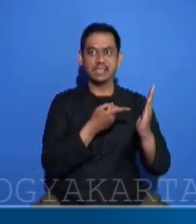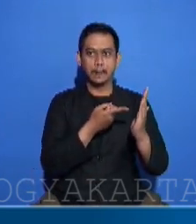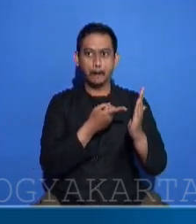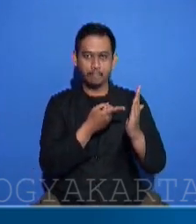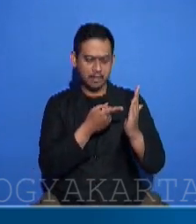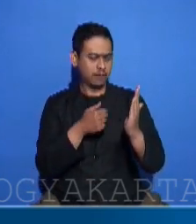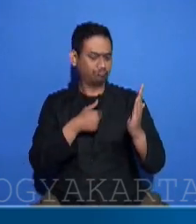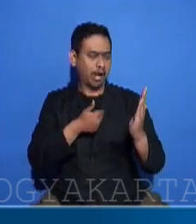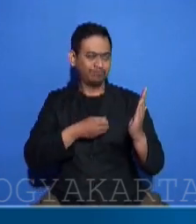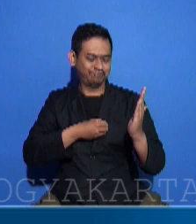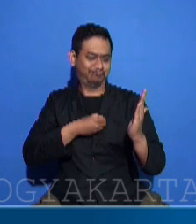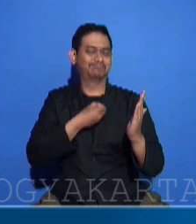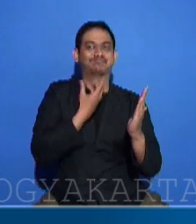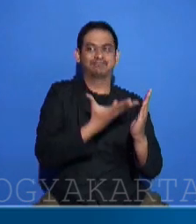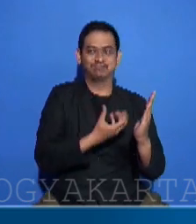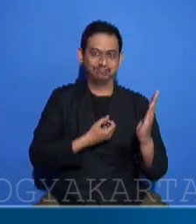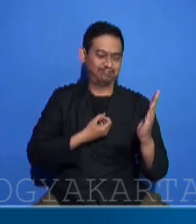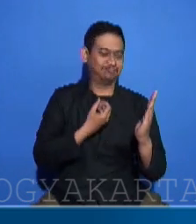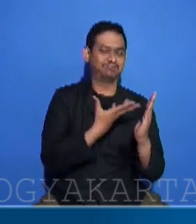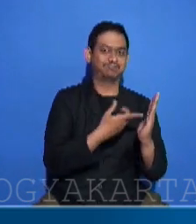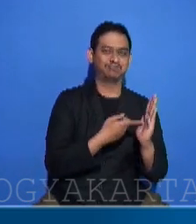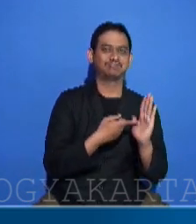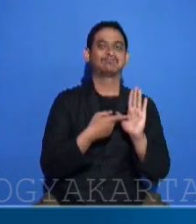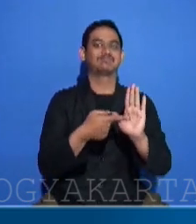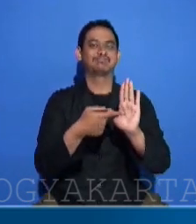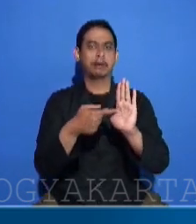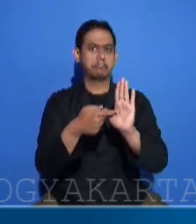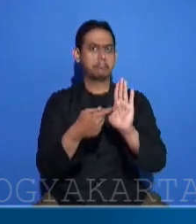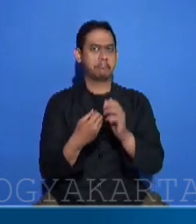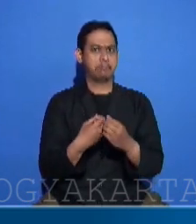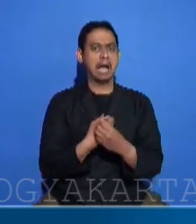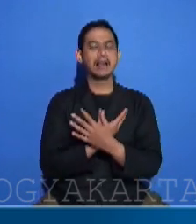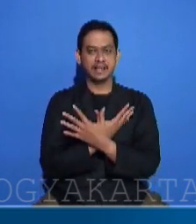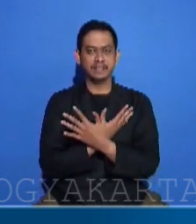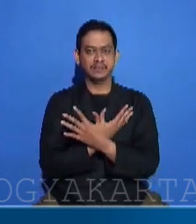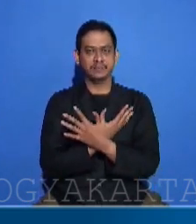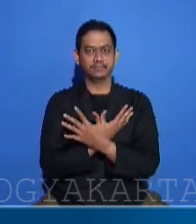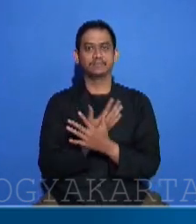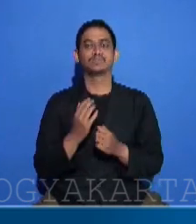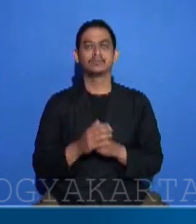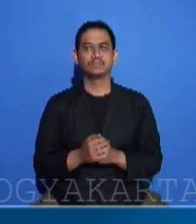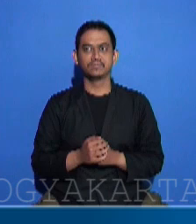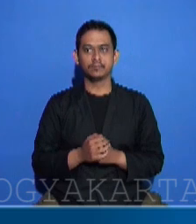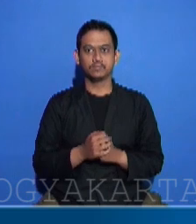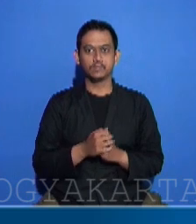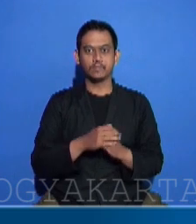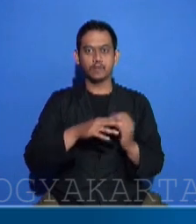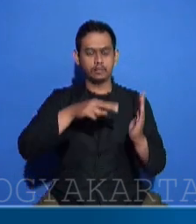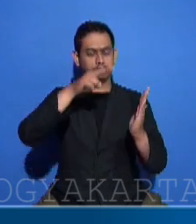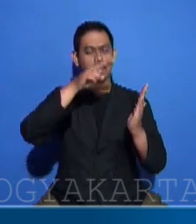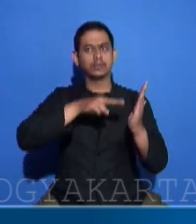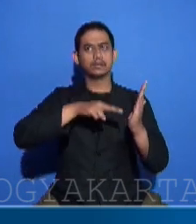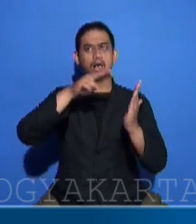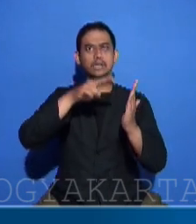sang penciptanya ikut menggema. Batik tidak hanya memancarkan eksotika warna dan desain